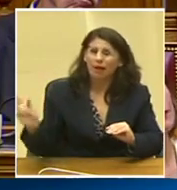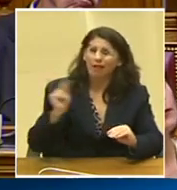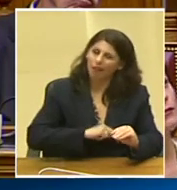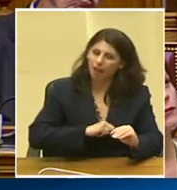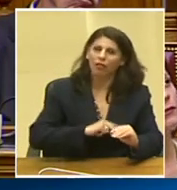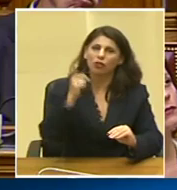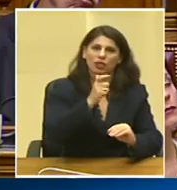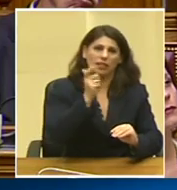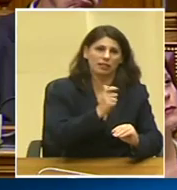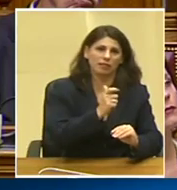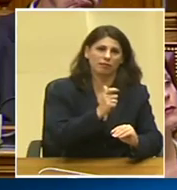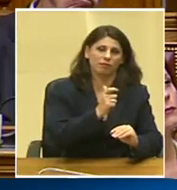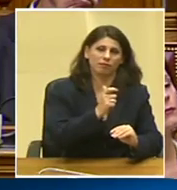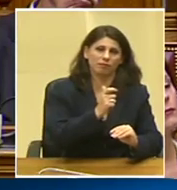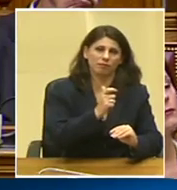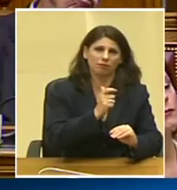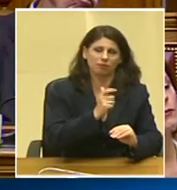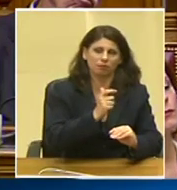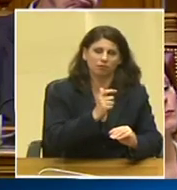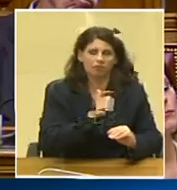τις συντάξεις. Δεν θα